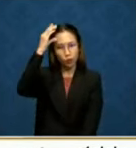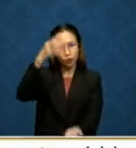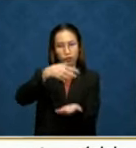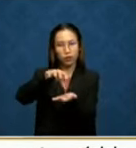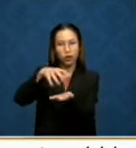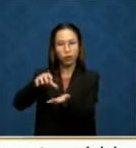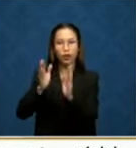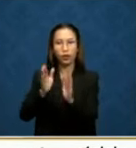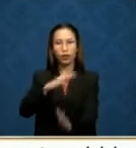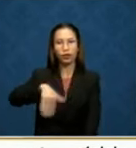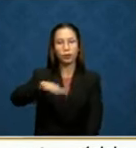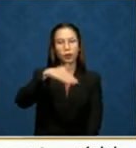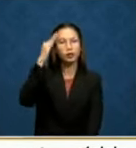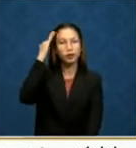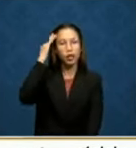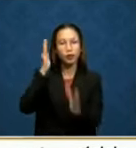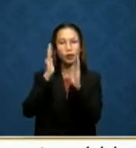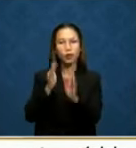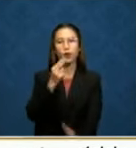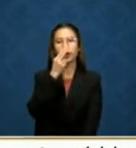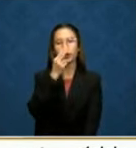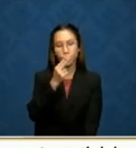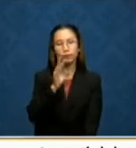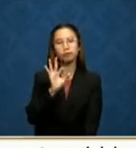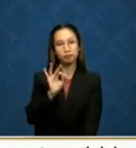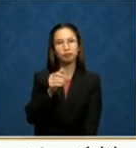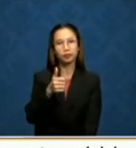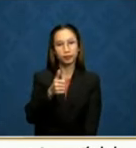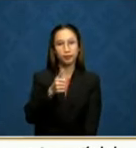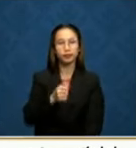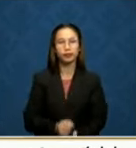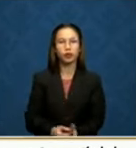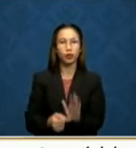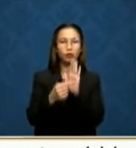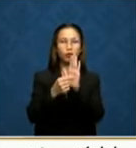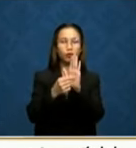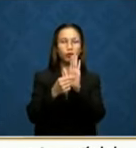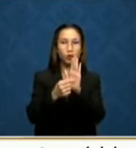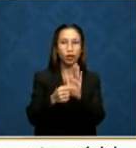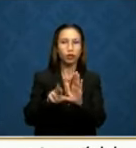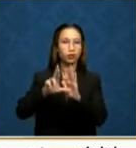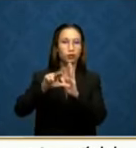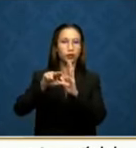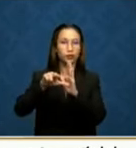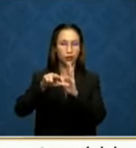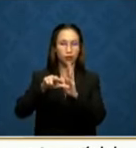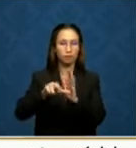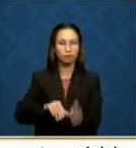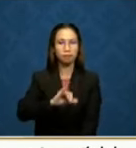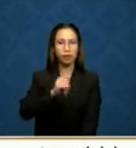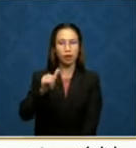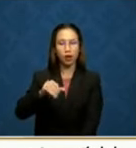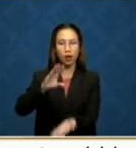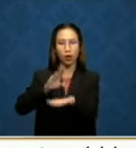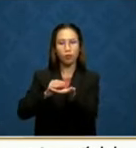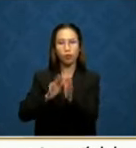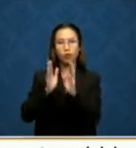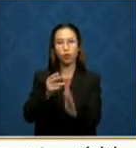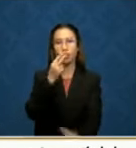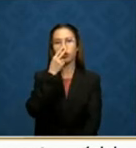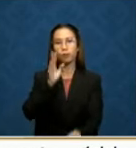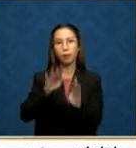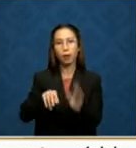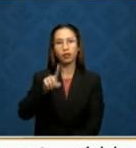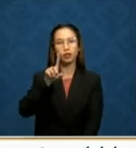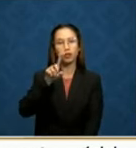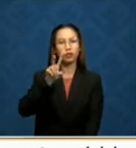ทางผู้บริโภคมียอดคนดูเป็ที่น่าพอใจนะคะยกตอย่างในแทฟอรม TikTok บางเ้อหามียอดคนดูถึง 2